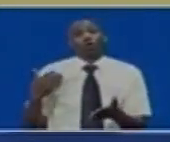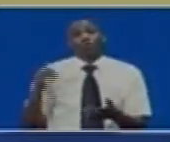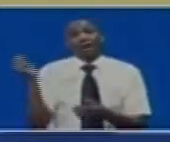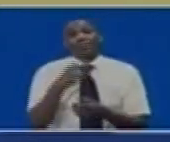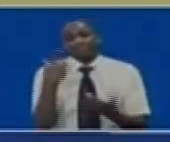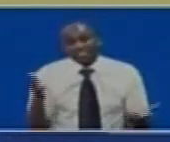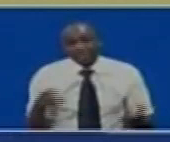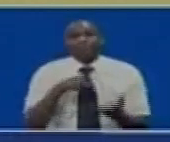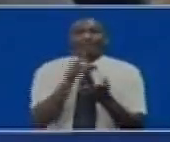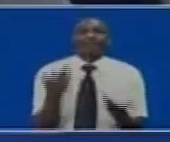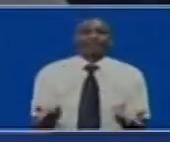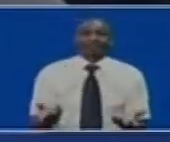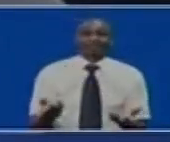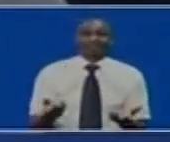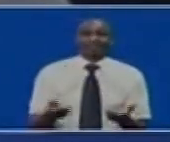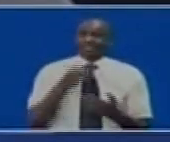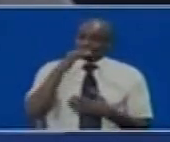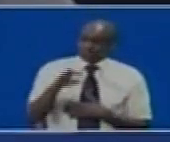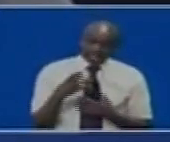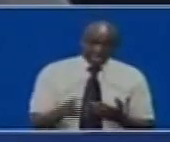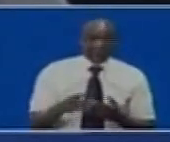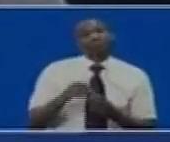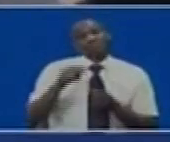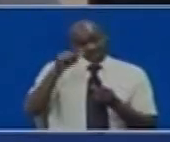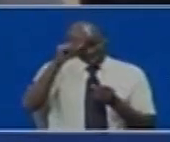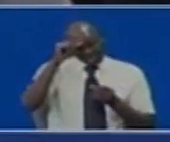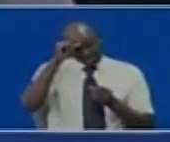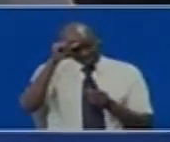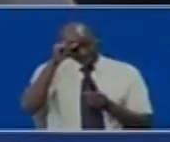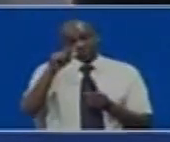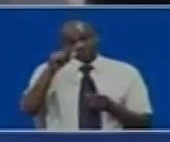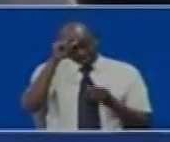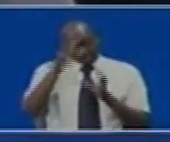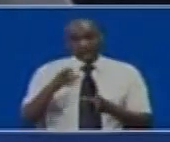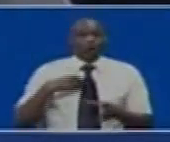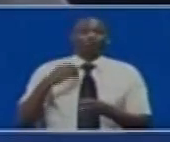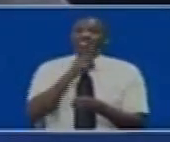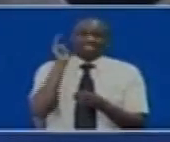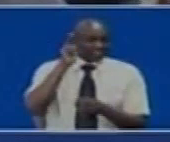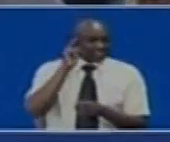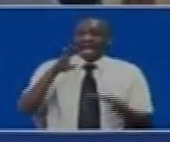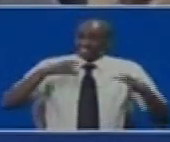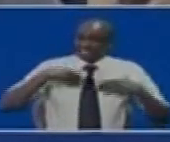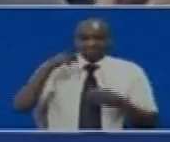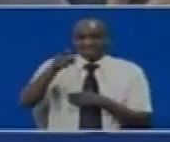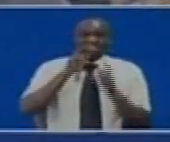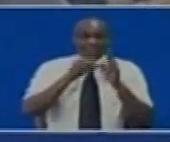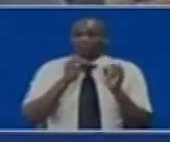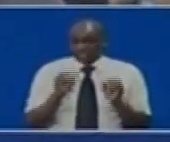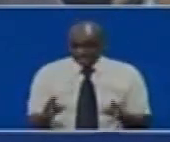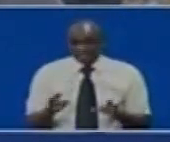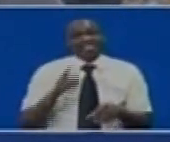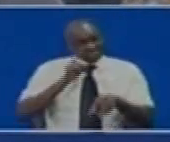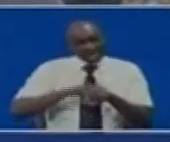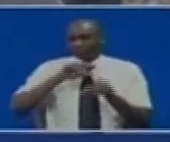month. Speaker na governor wa Kisii wamesema kuwa hawatakubaliana na ripoti hiyo hadi wakati itakapojadiliwa kwa kina katika